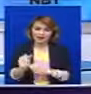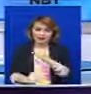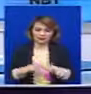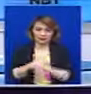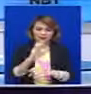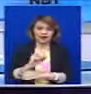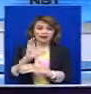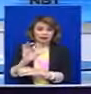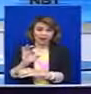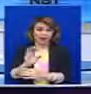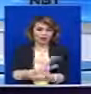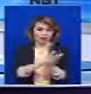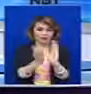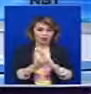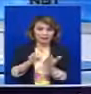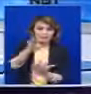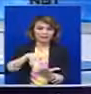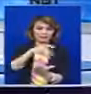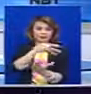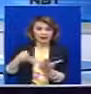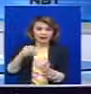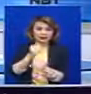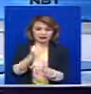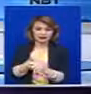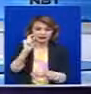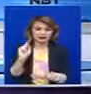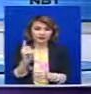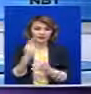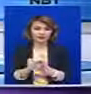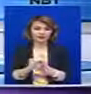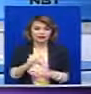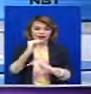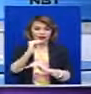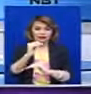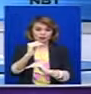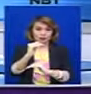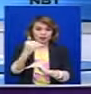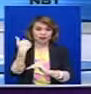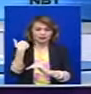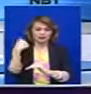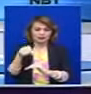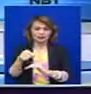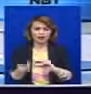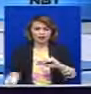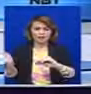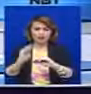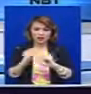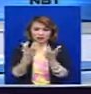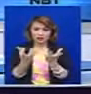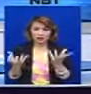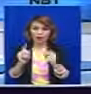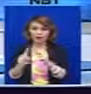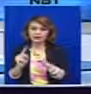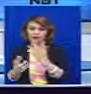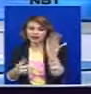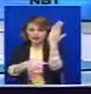2559นี้มีการปรับแผนการดำเนินงานใหม่นะครับเน้นกำหนดผลผลิตเพิ่มคุณภาพแล้วก็แปรรูปยางเพื่อเพิ่ม